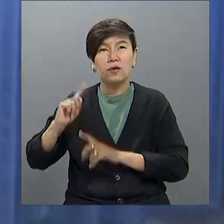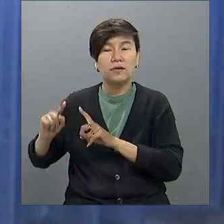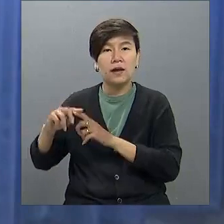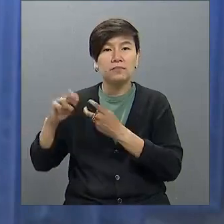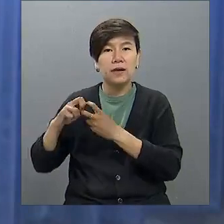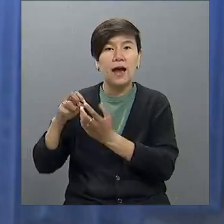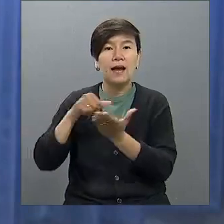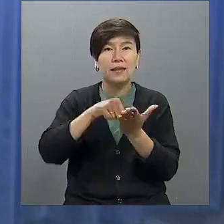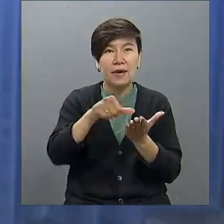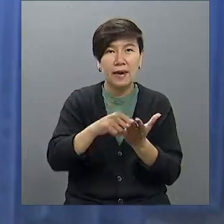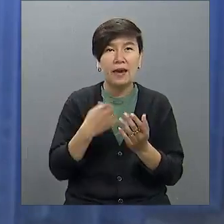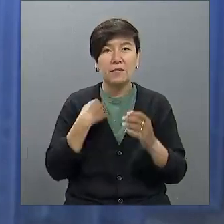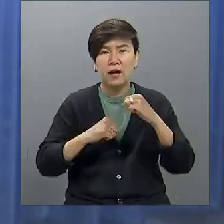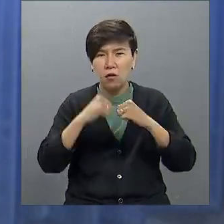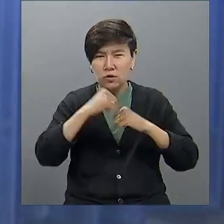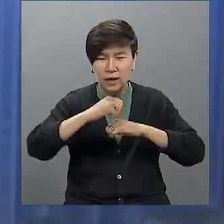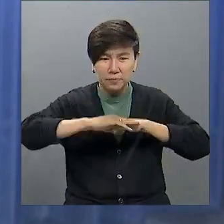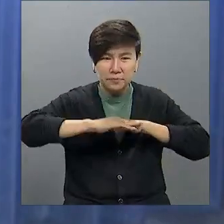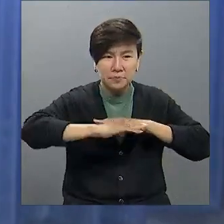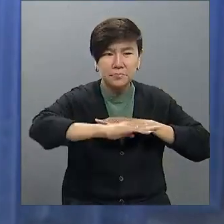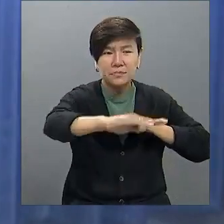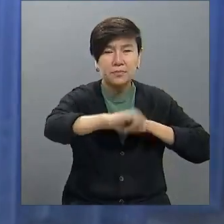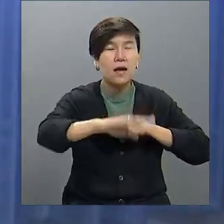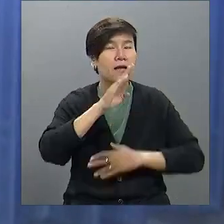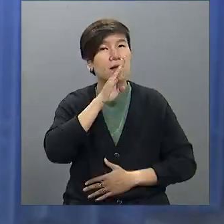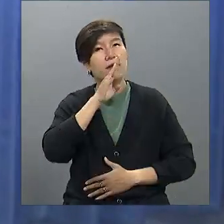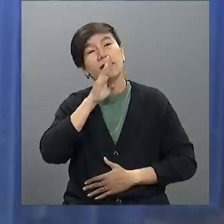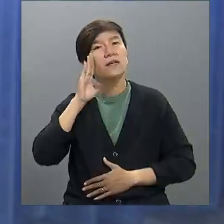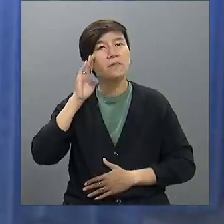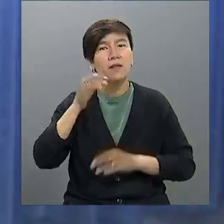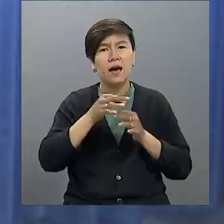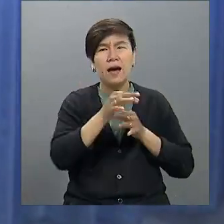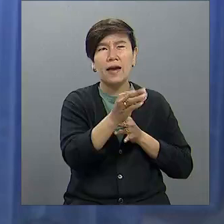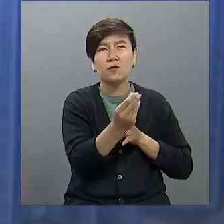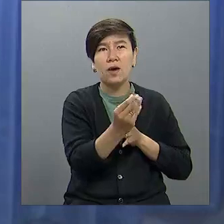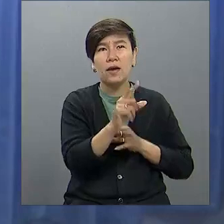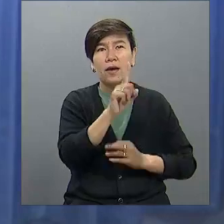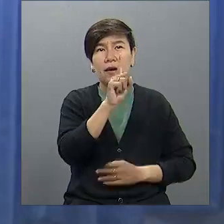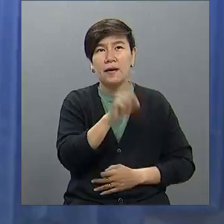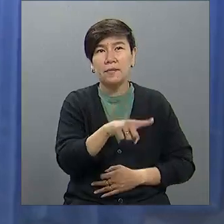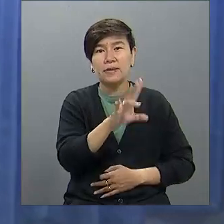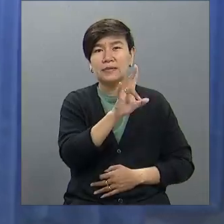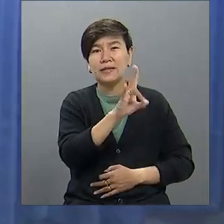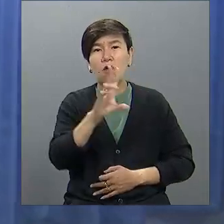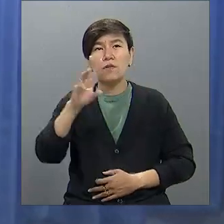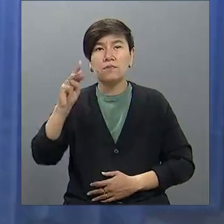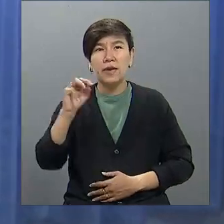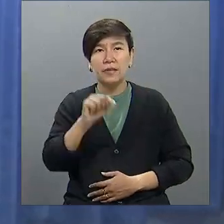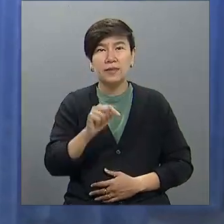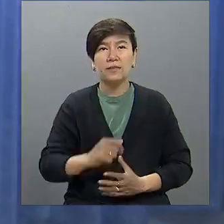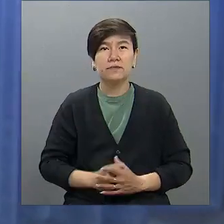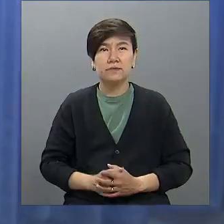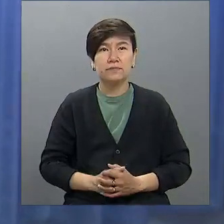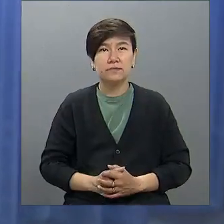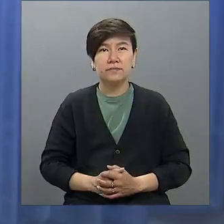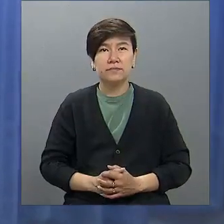ถนนคอนกรีตเสริมเหล็กนะครับเป็นระยะทางประมาณ 1,700 เมตรนะครับตรงนี้ก็คือจะเป็นถนนเชื่อม